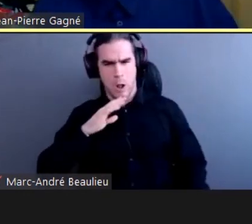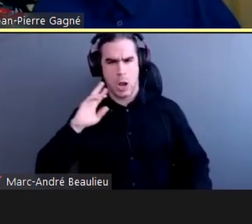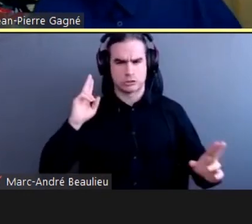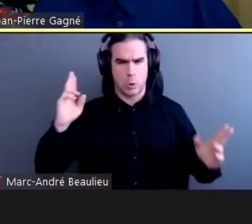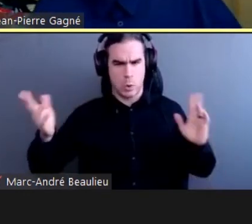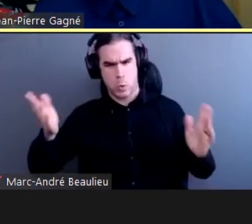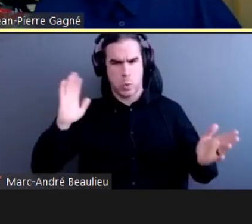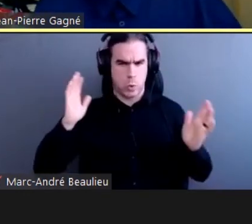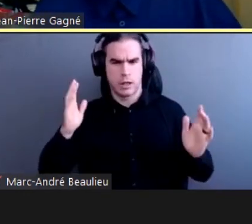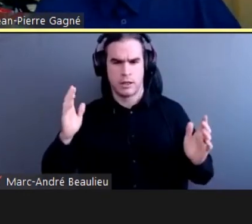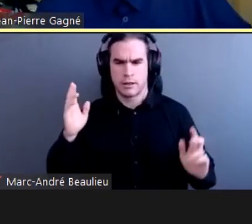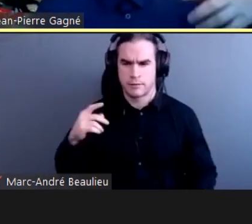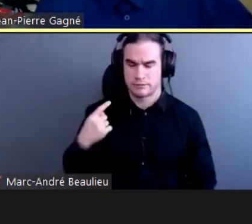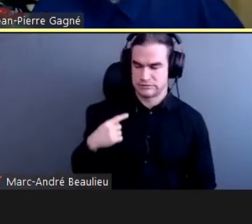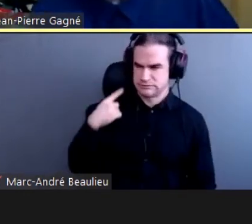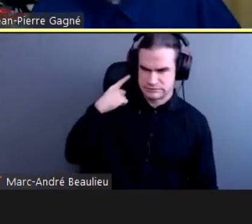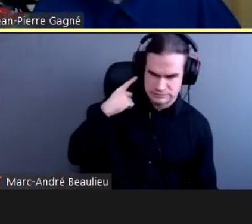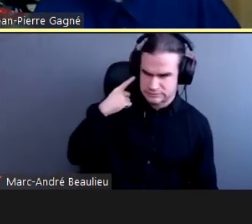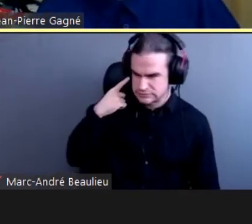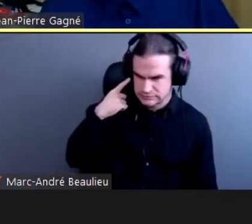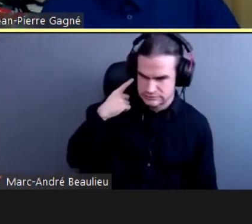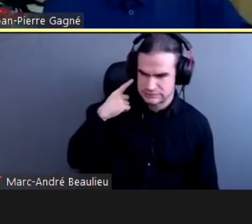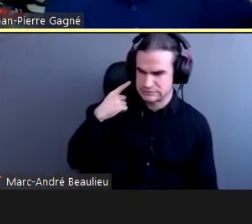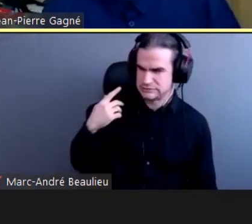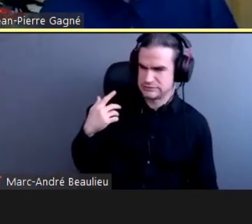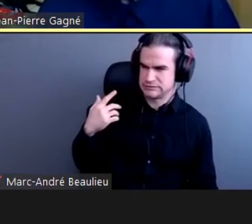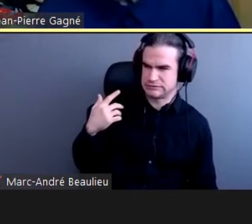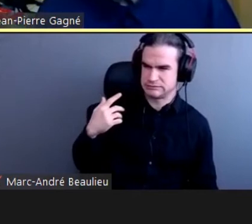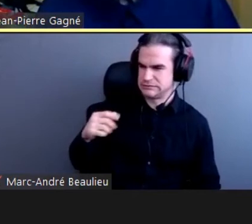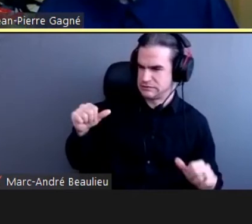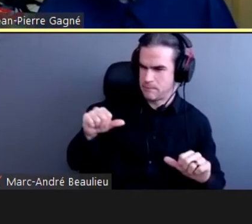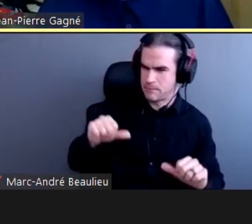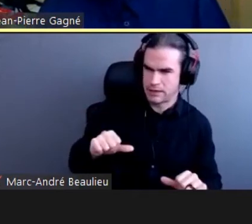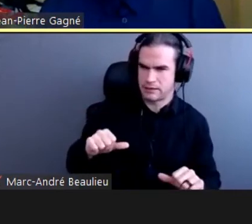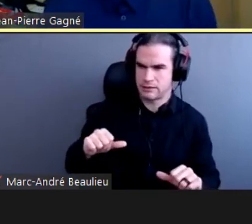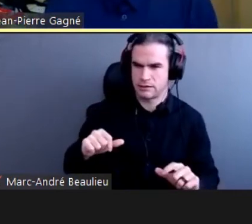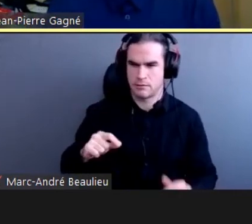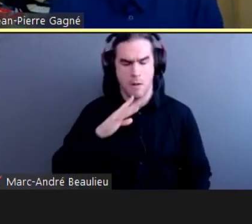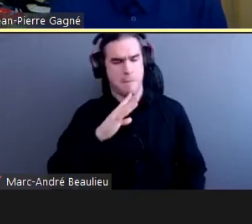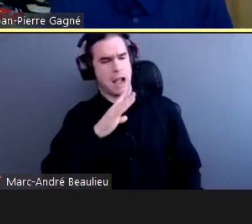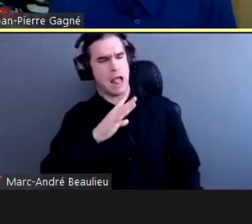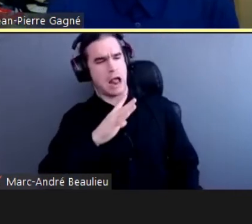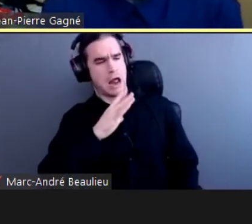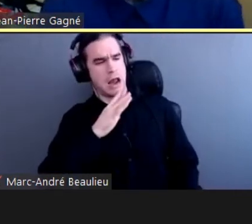quand on a de la difficulté à entendre et la parole n'est déjà pas claire, puis en plus, on ajoute de la distorsion parce